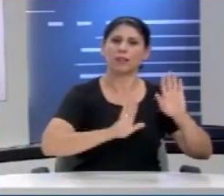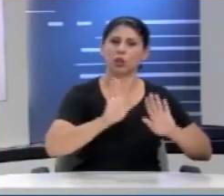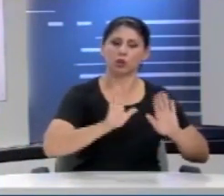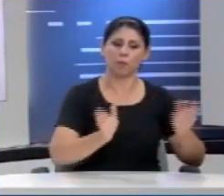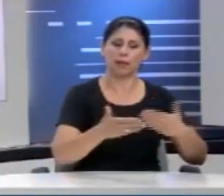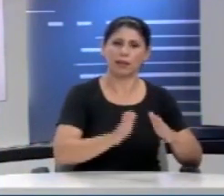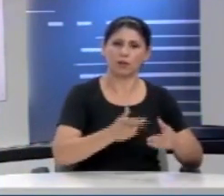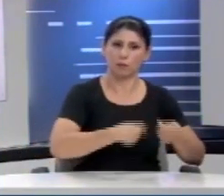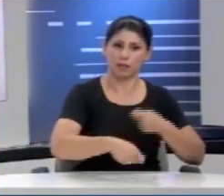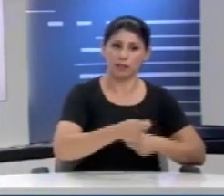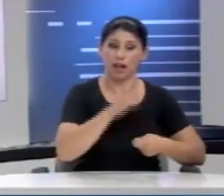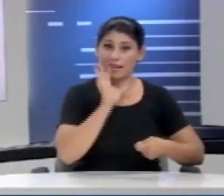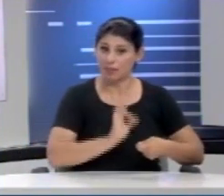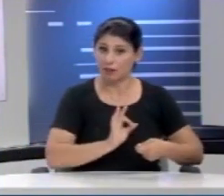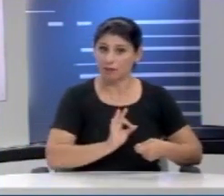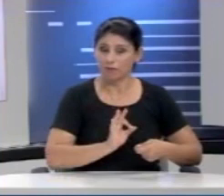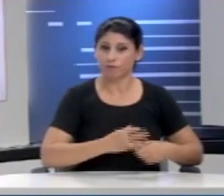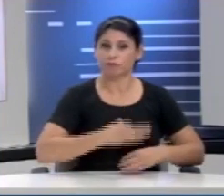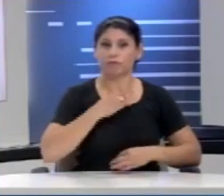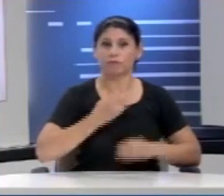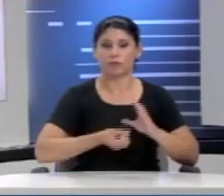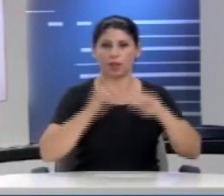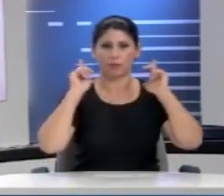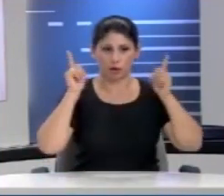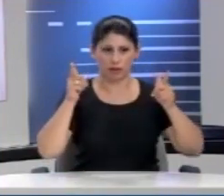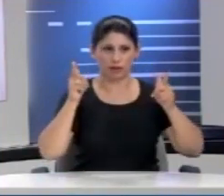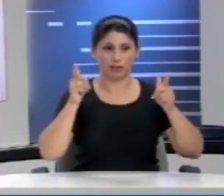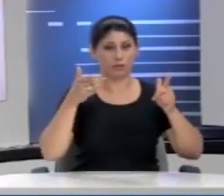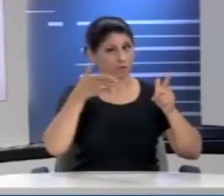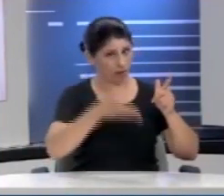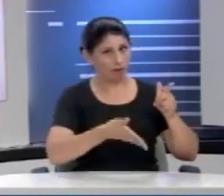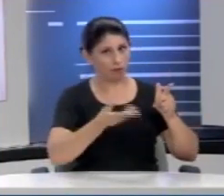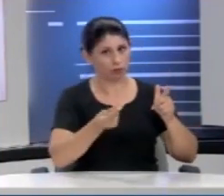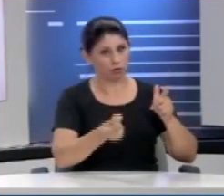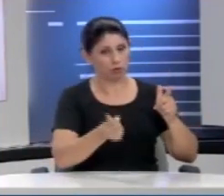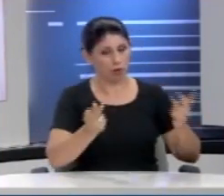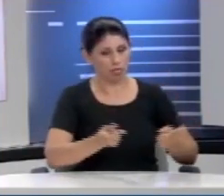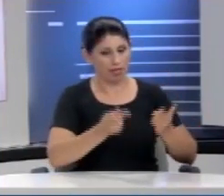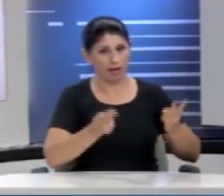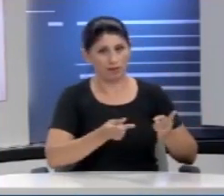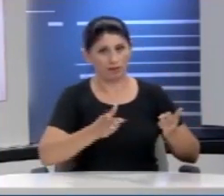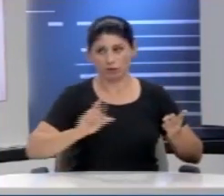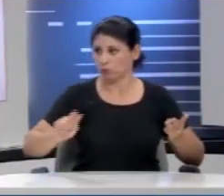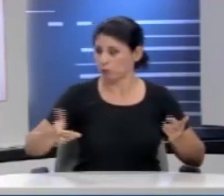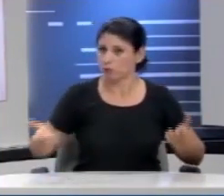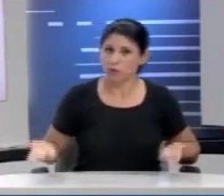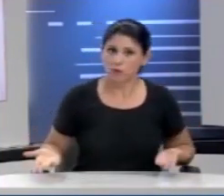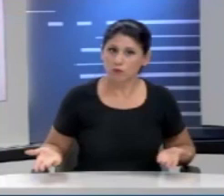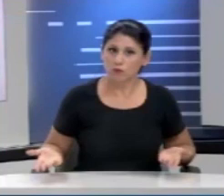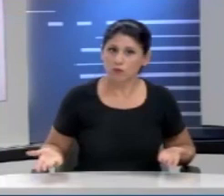των επιχειρήσεων. Αλήθεια, κύριοι της Νέας Δημοκρατίας, έτσι θα ελαφρύνετε τα λαϊκά